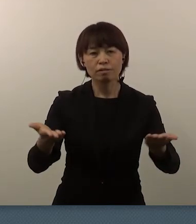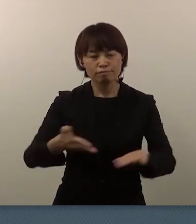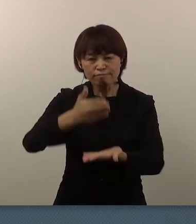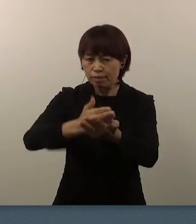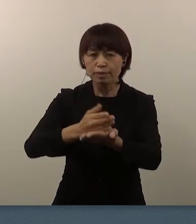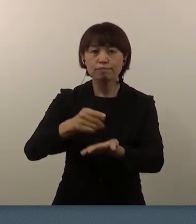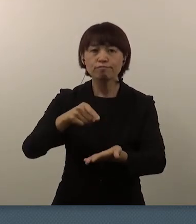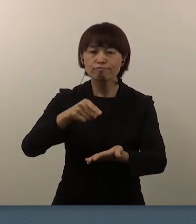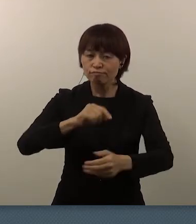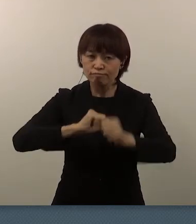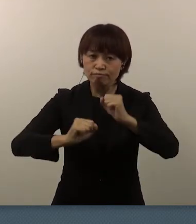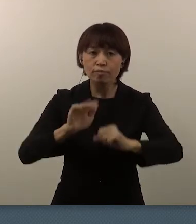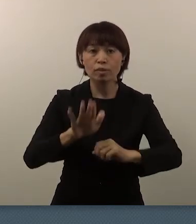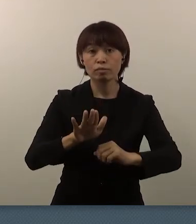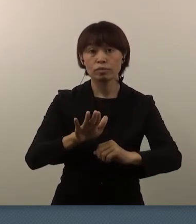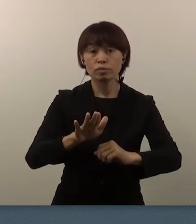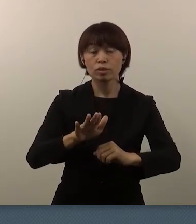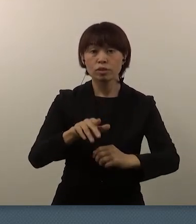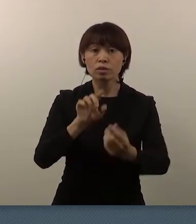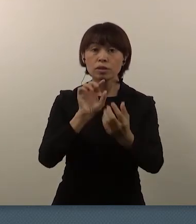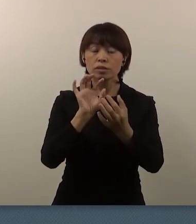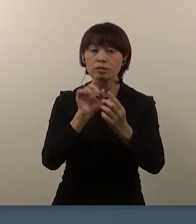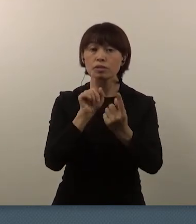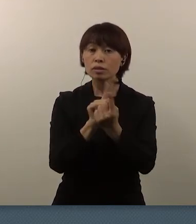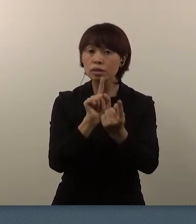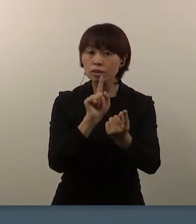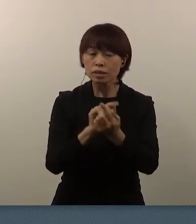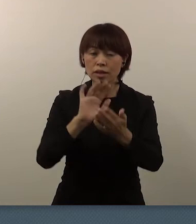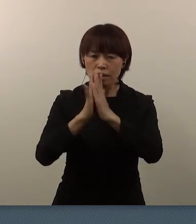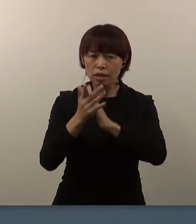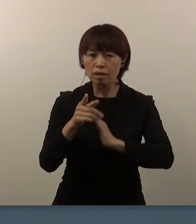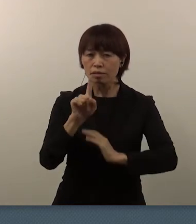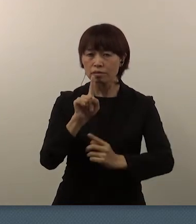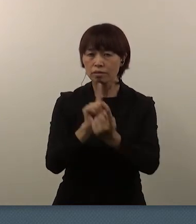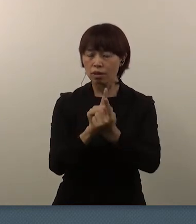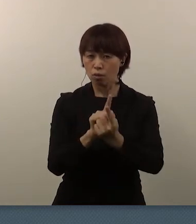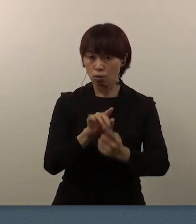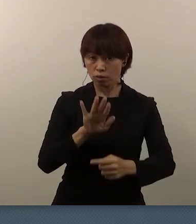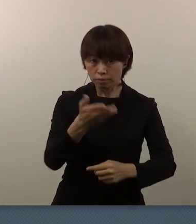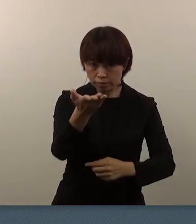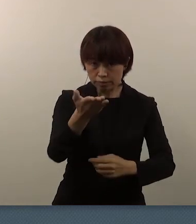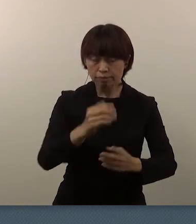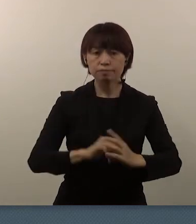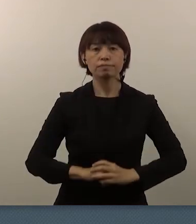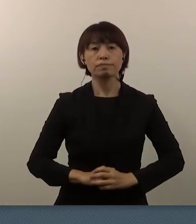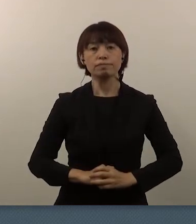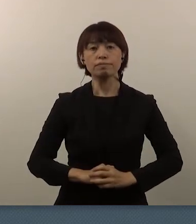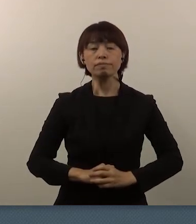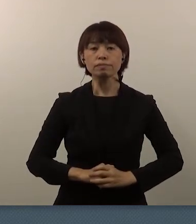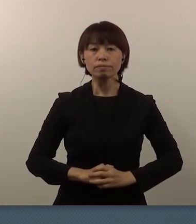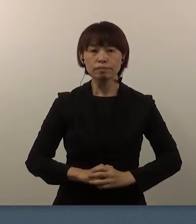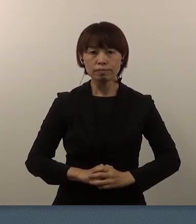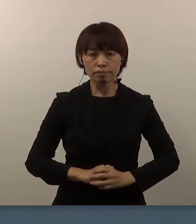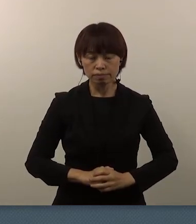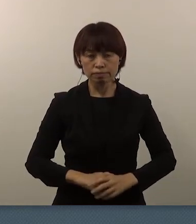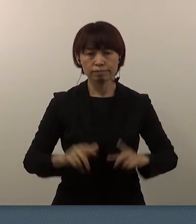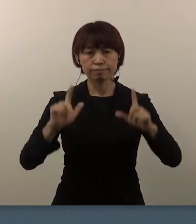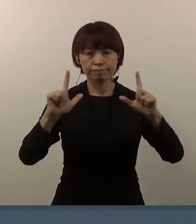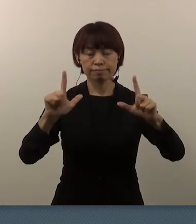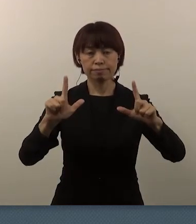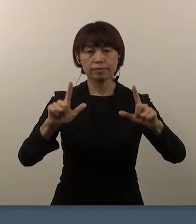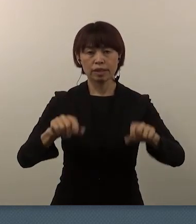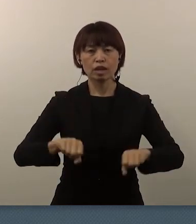動きについて県は何か対応を考えていらっしゃいますでしょうか。 これですね、障害者を排除する加害者の誤った考え